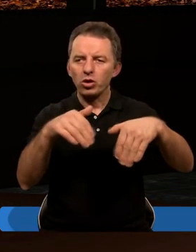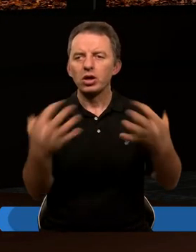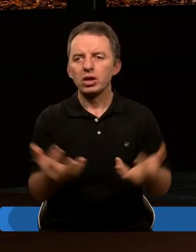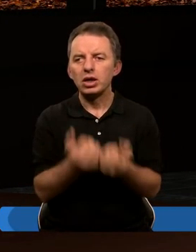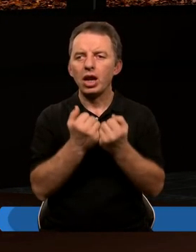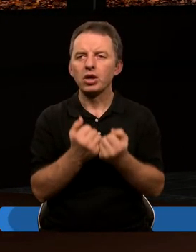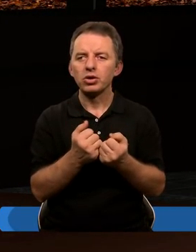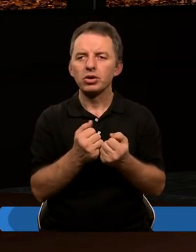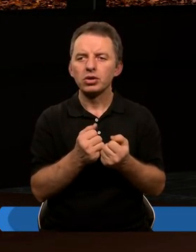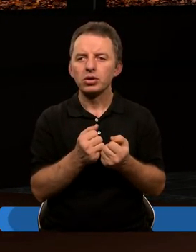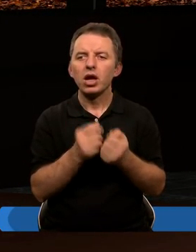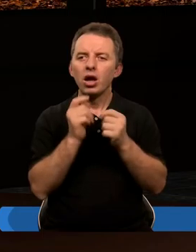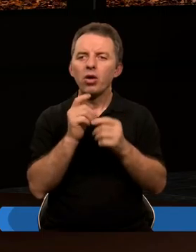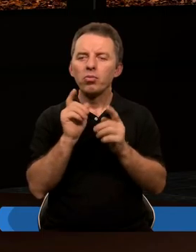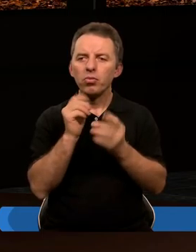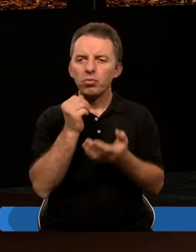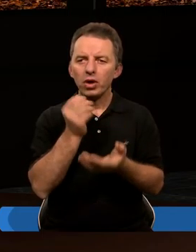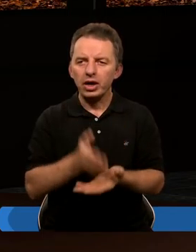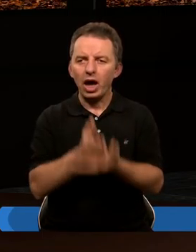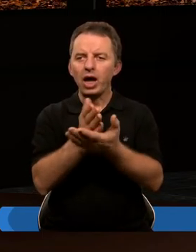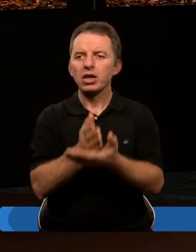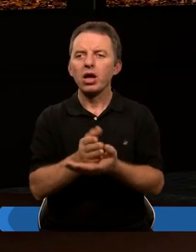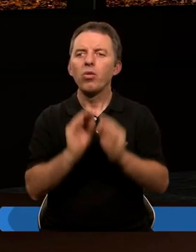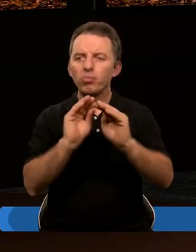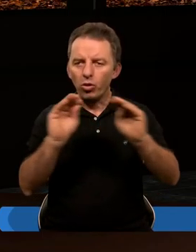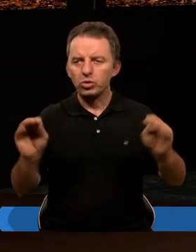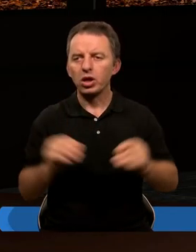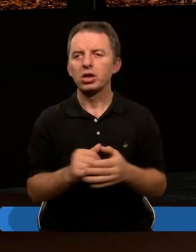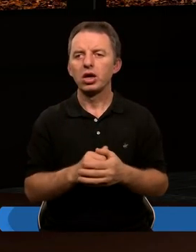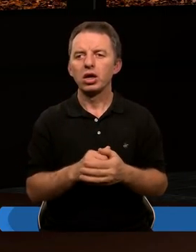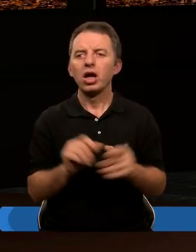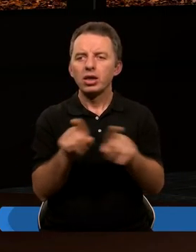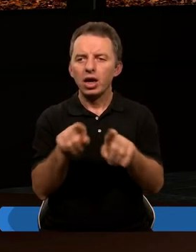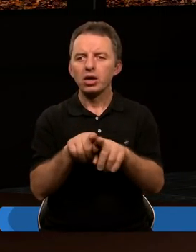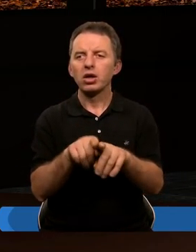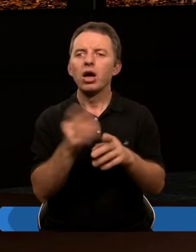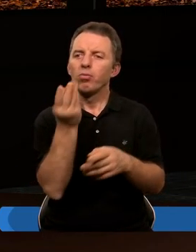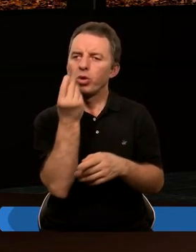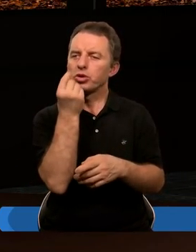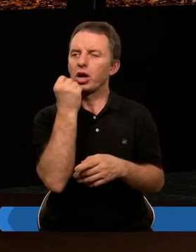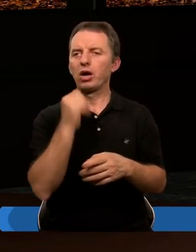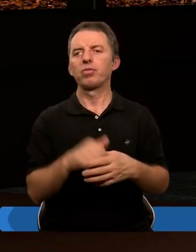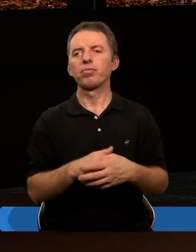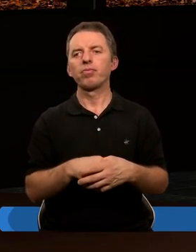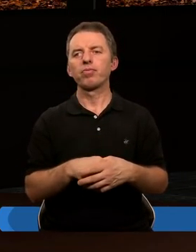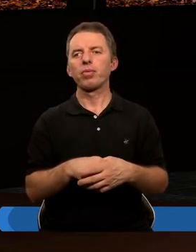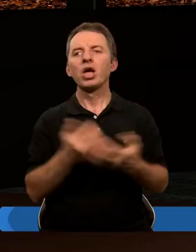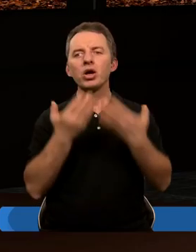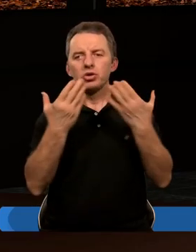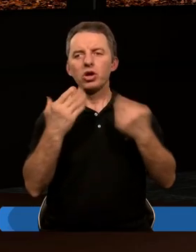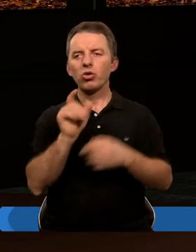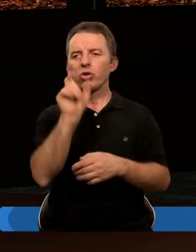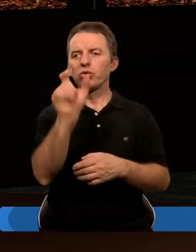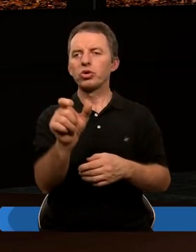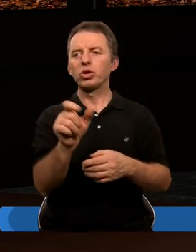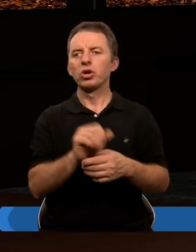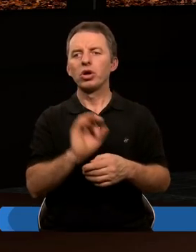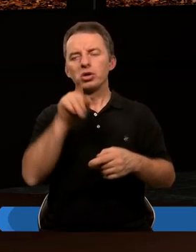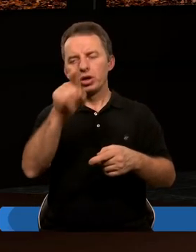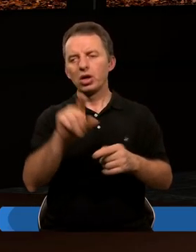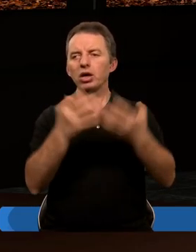znaleźć radę, pouczenie, a także i pociechę. Dziękuję Ci,